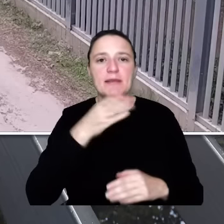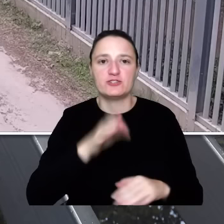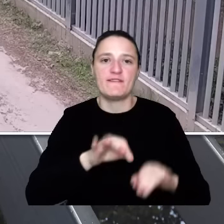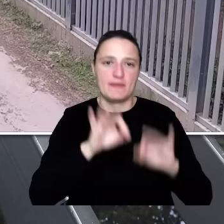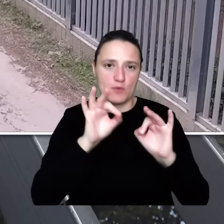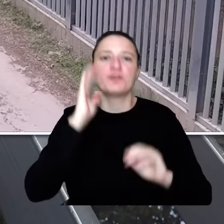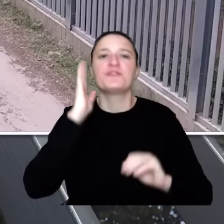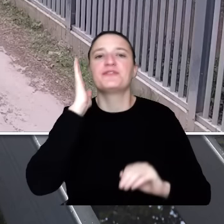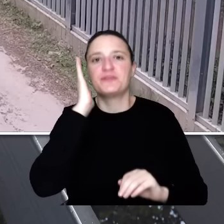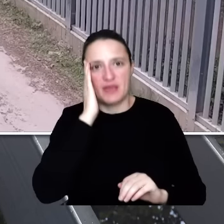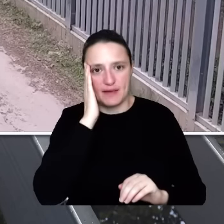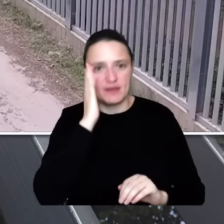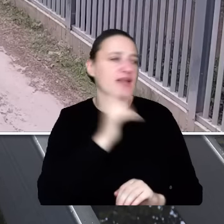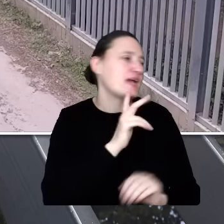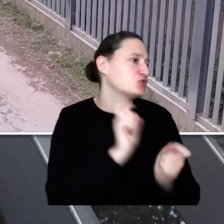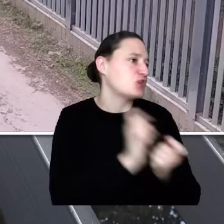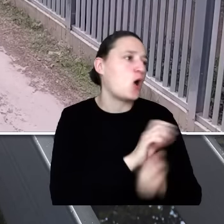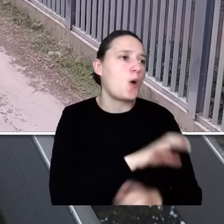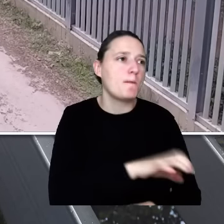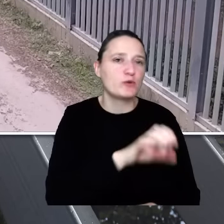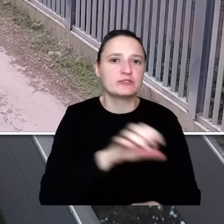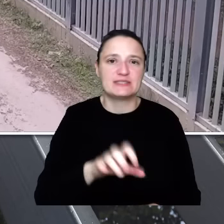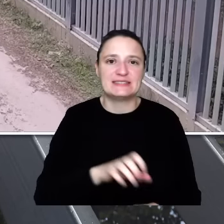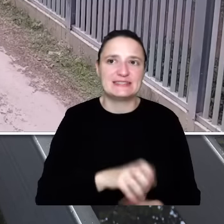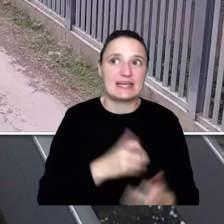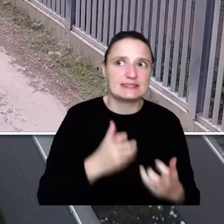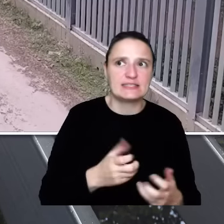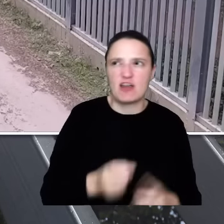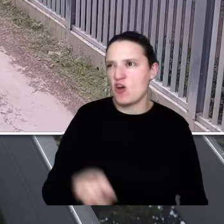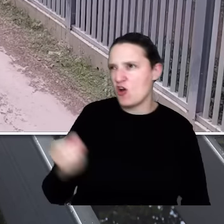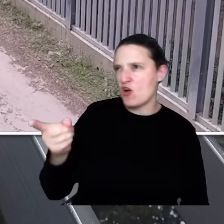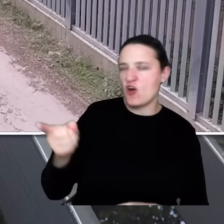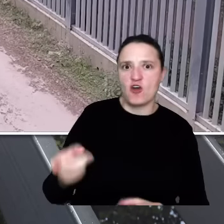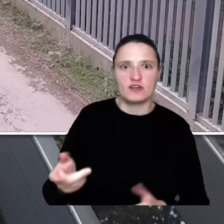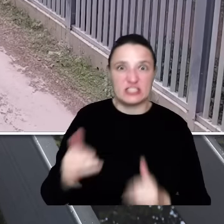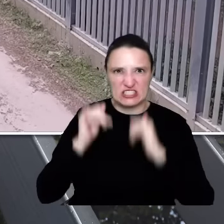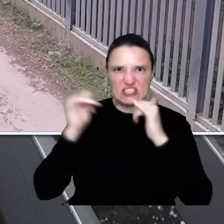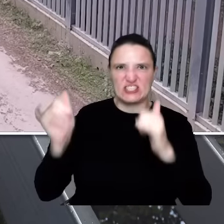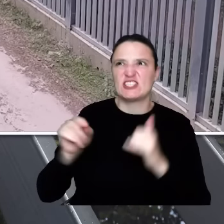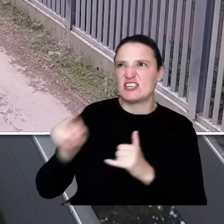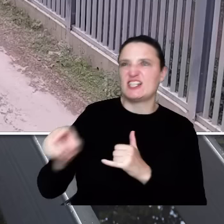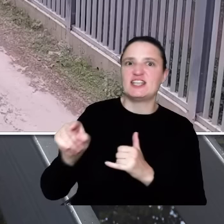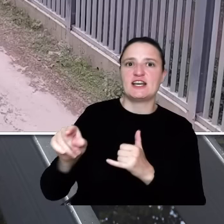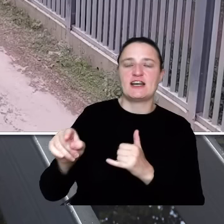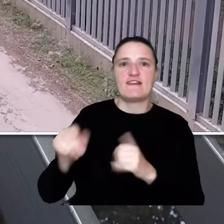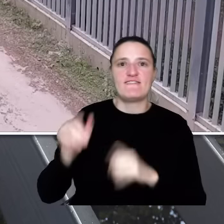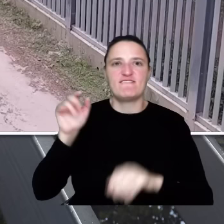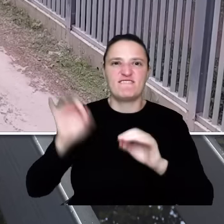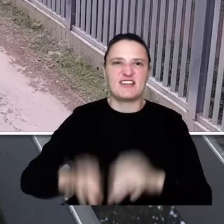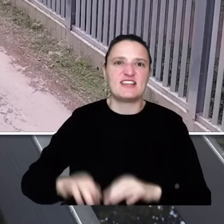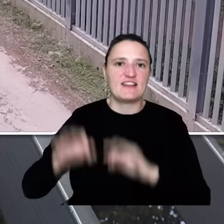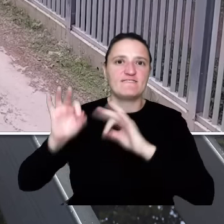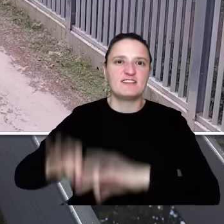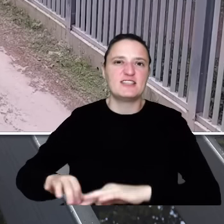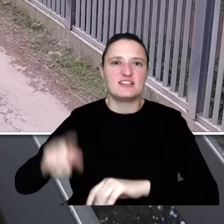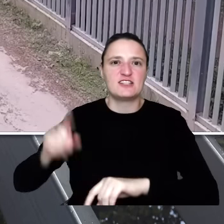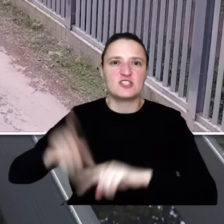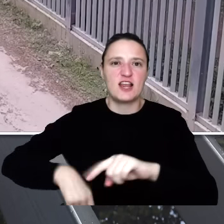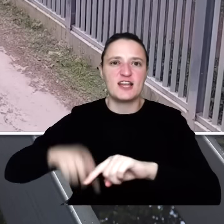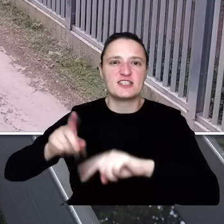ugrupowanie opozycyjne, gdyby ma pokusę, żeby wskazywać, że to, co się dzieje na granicy, to jest efekt tego złego wszystkiego,